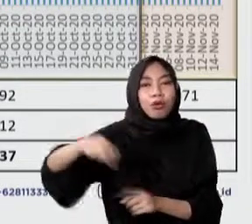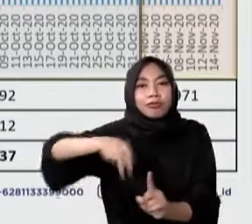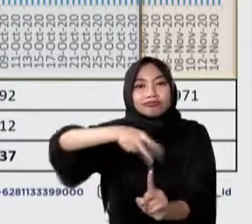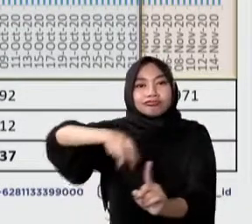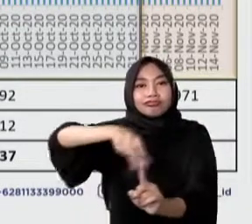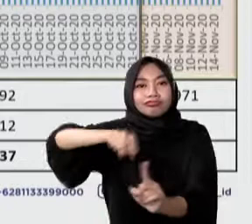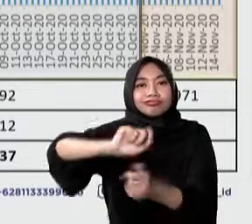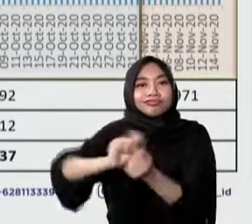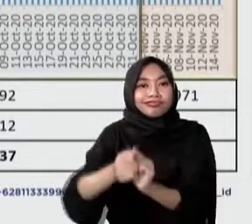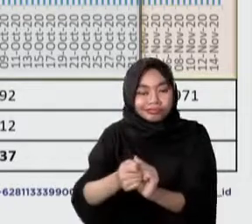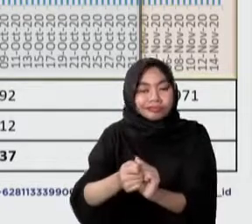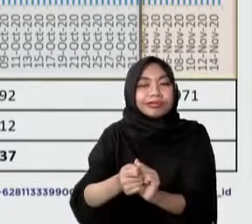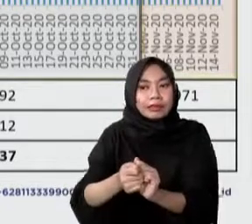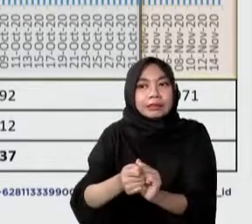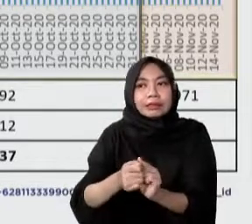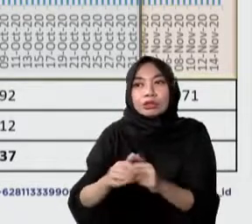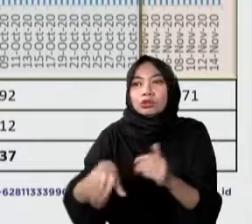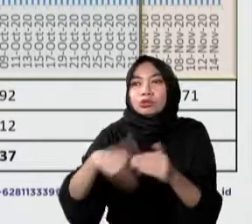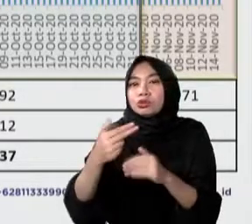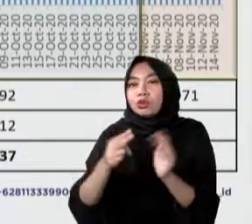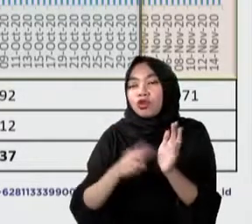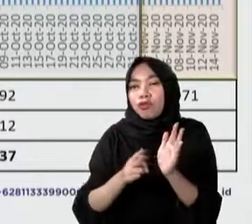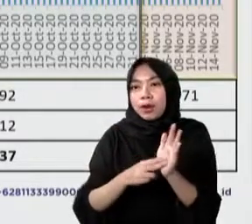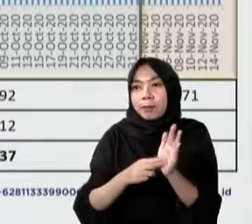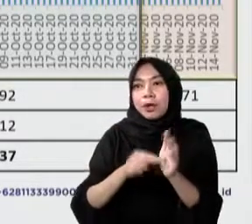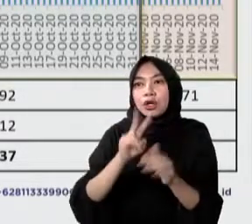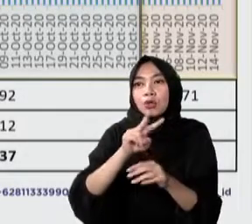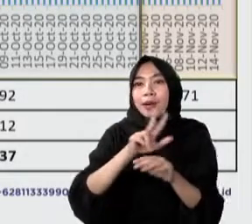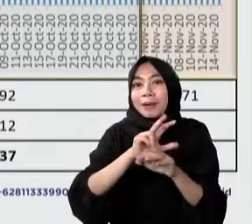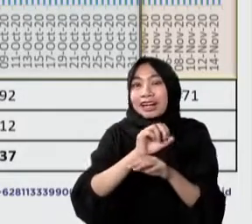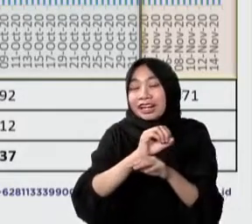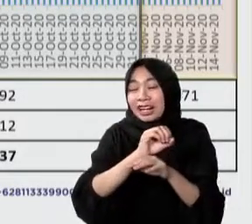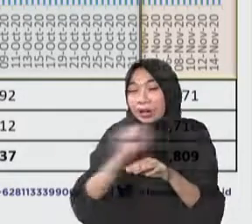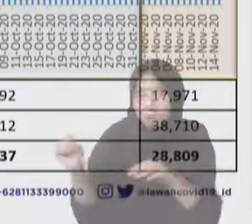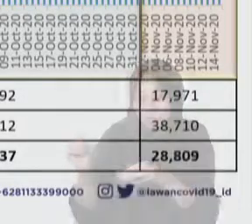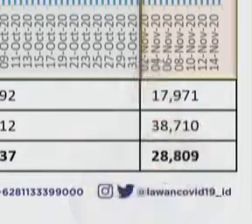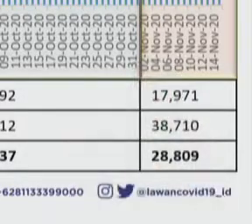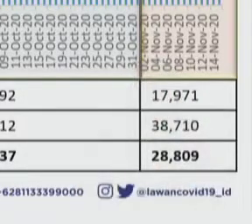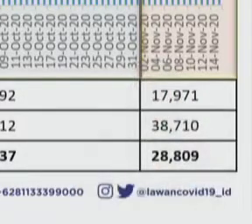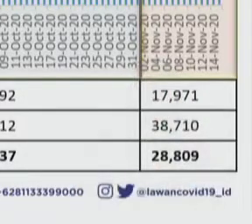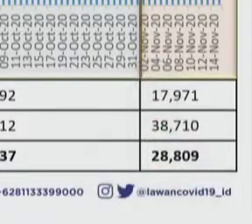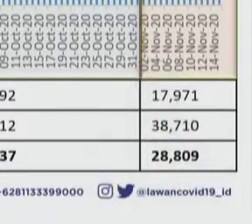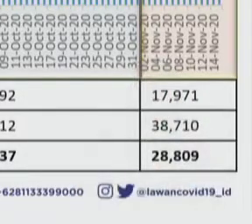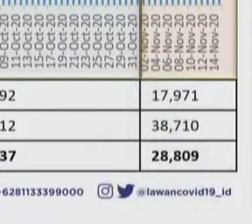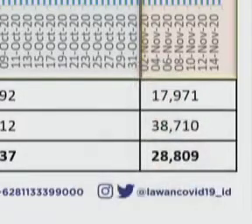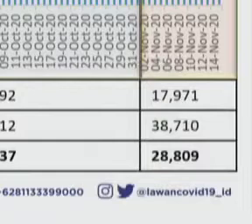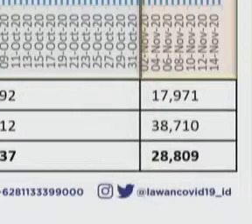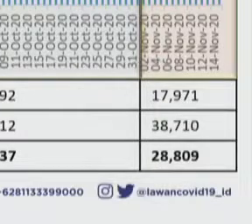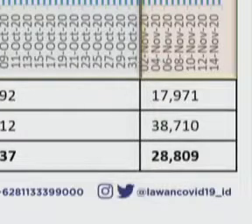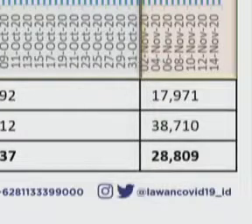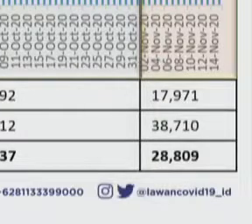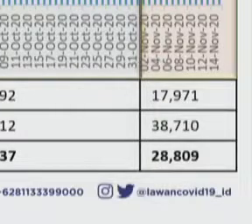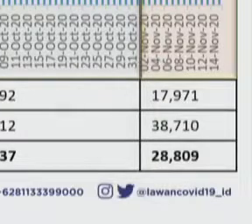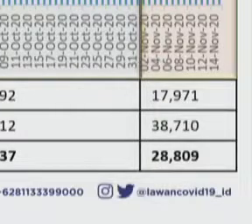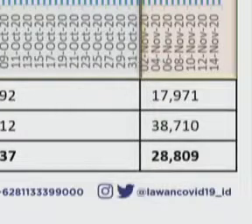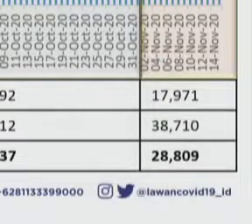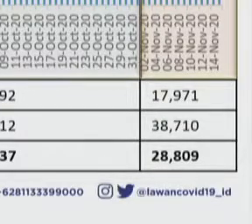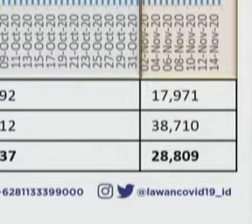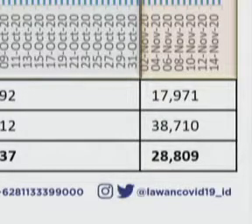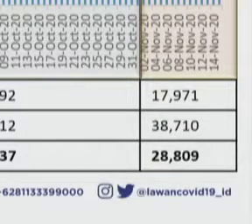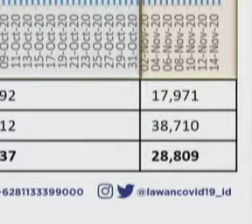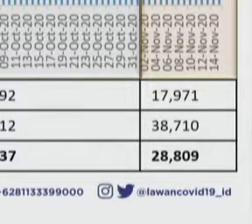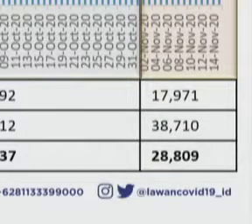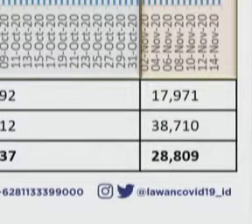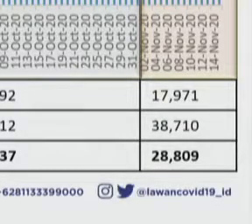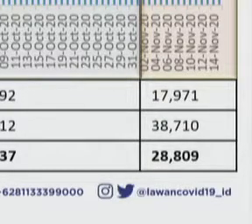bulan Oktober mencapai angka 28.000 orang diperiksa dalam waktu 1 hari, dan di bulan November masih 28.809, sedikit